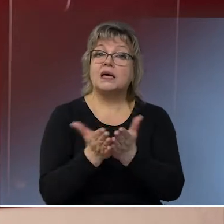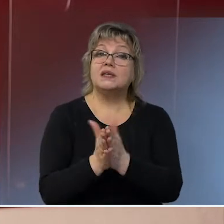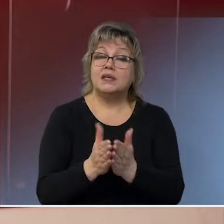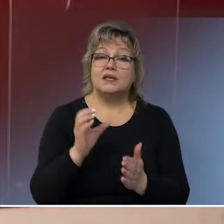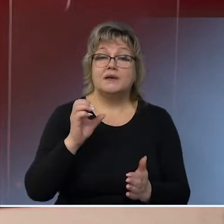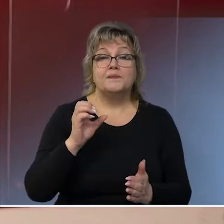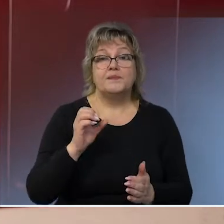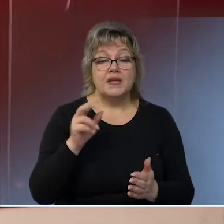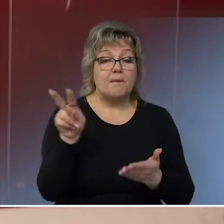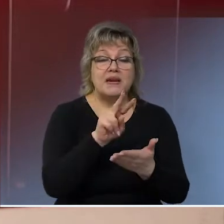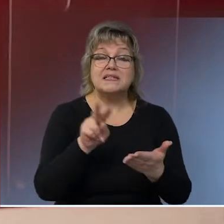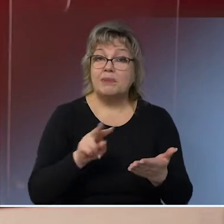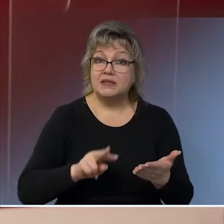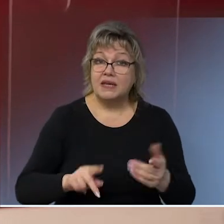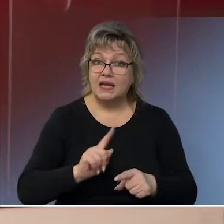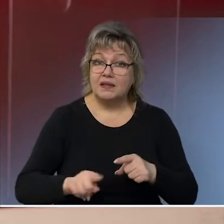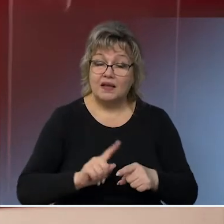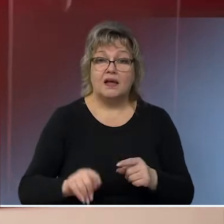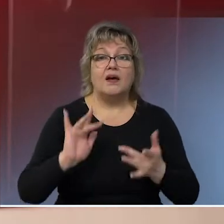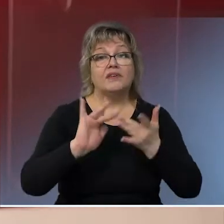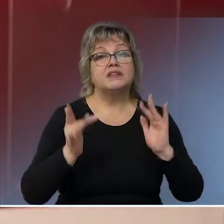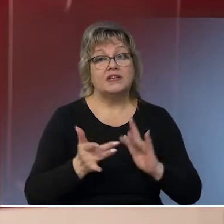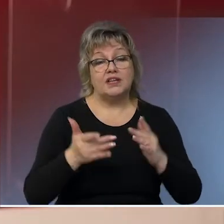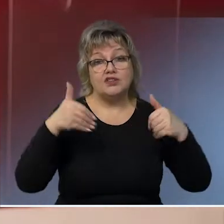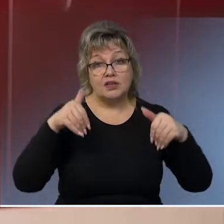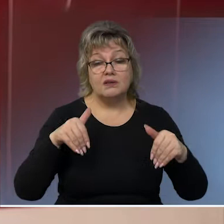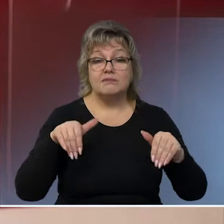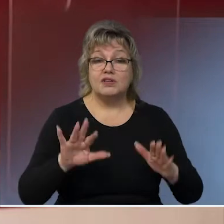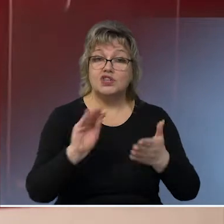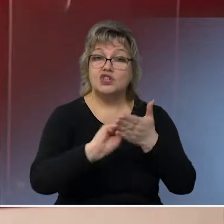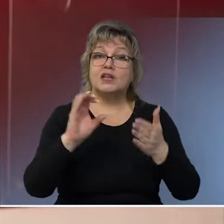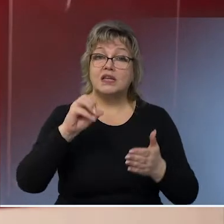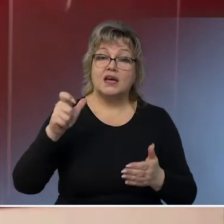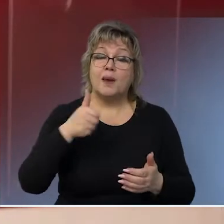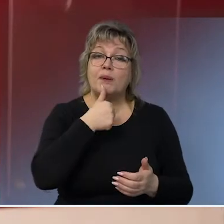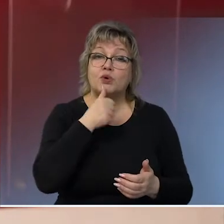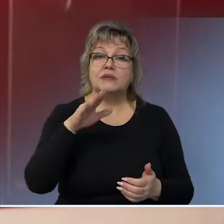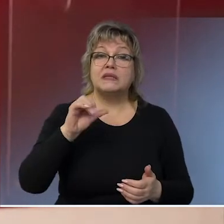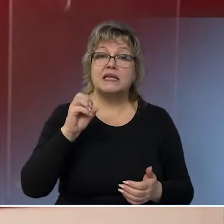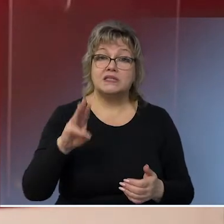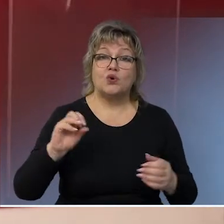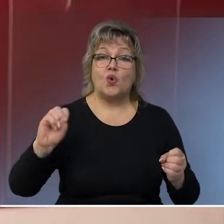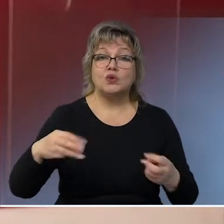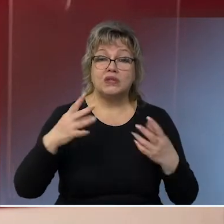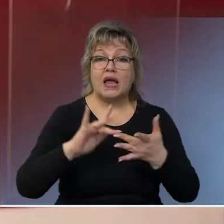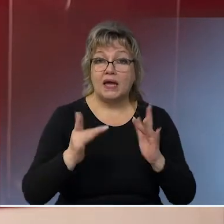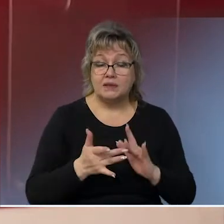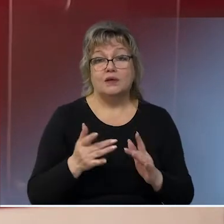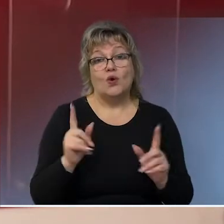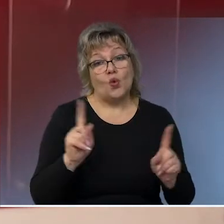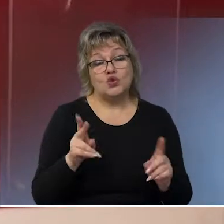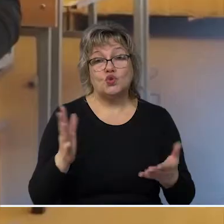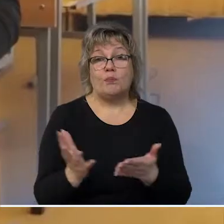книги и бегло просмотрела, и в интернете решу ЕГЭ, я попробовала пройти тесты онлайн. Ну,